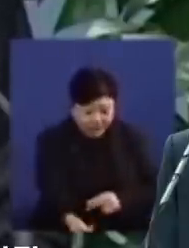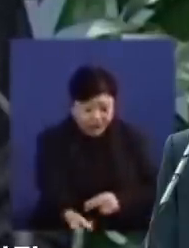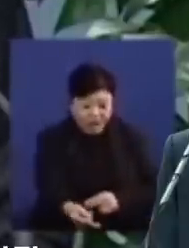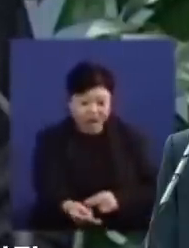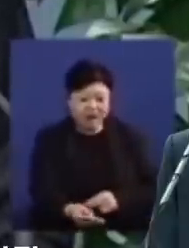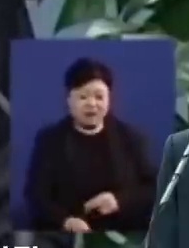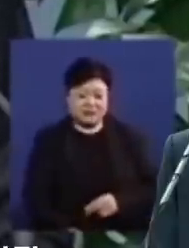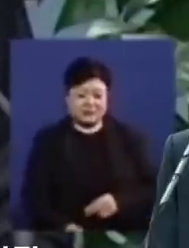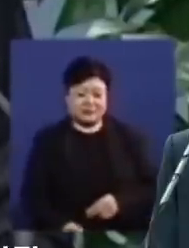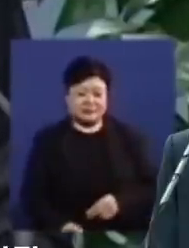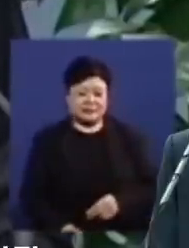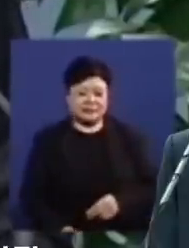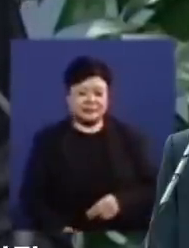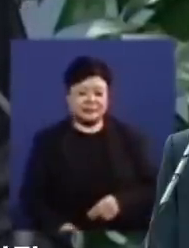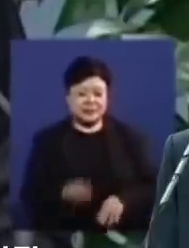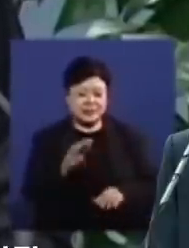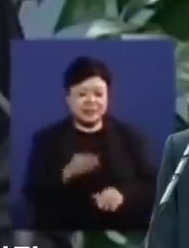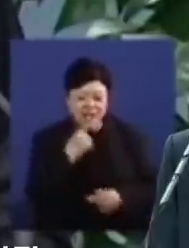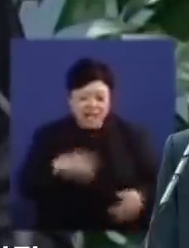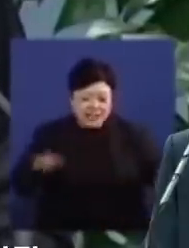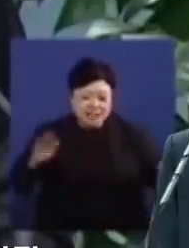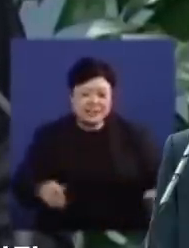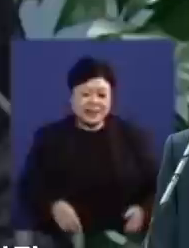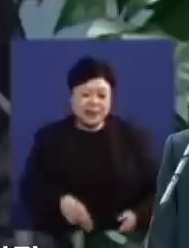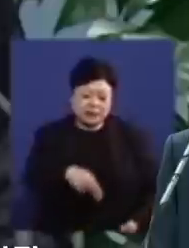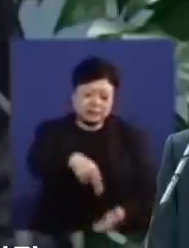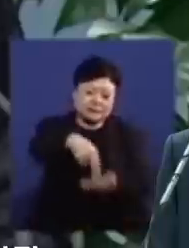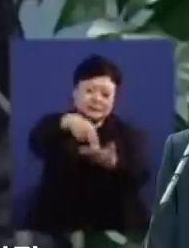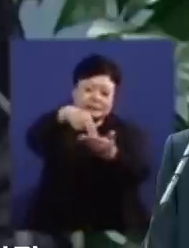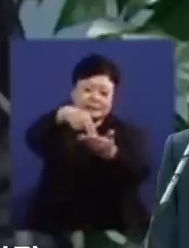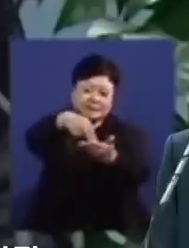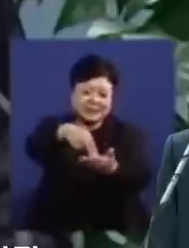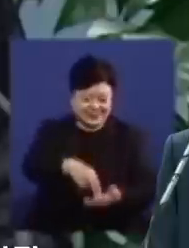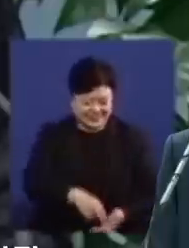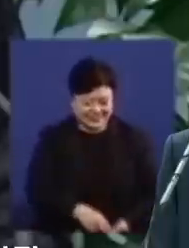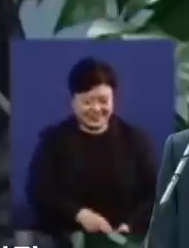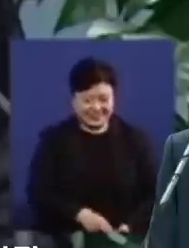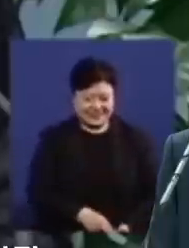돌에 부딪히지 않고 천사들이 발을 받들어 날씬하게